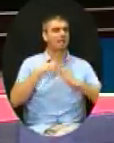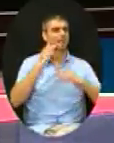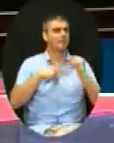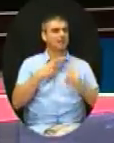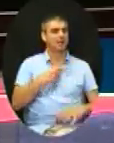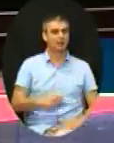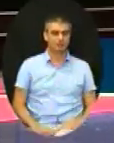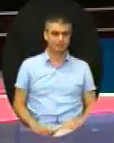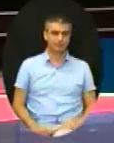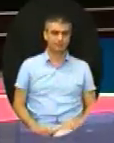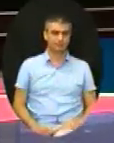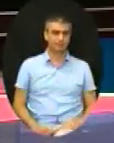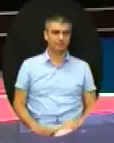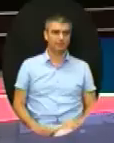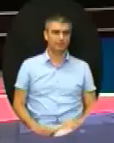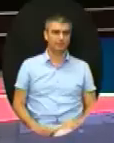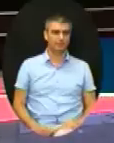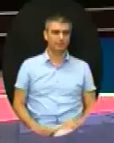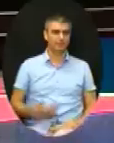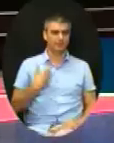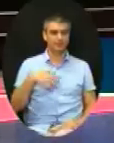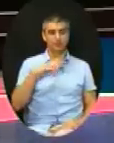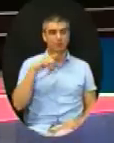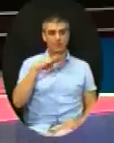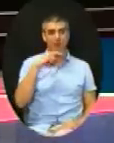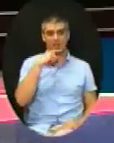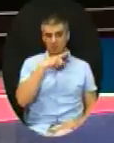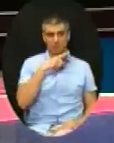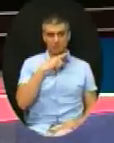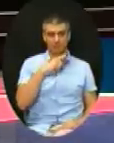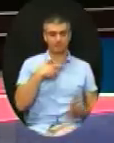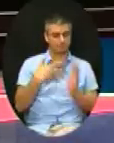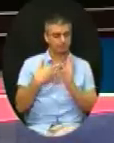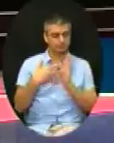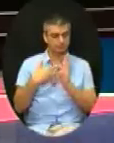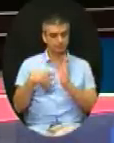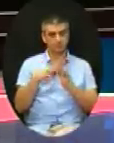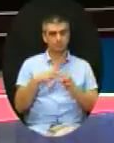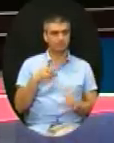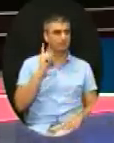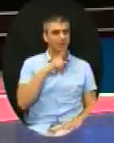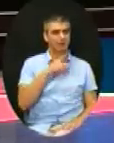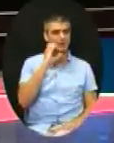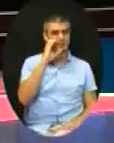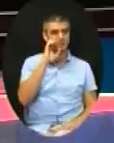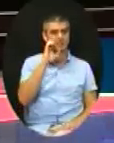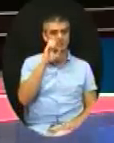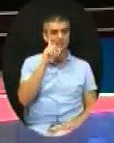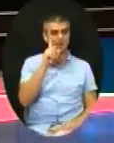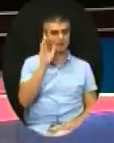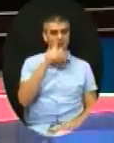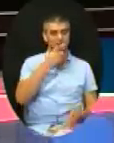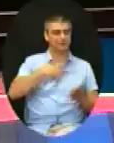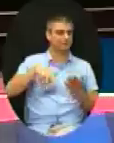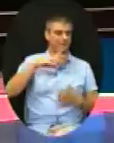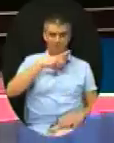הזאת? אנחנו באזור מעלה אדומים, שאנחנו מפינו שם לפחות... המכונה E1, נכון? E1,